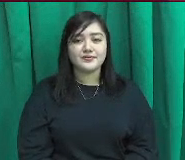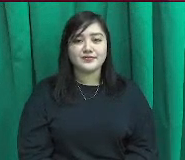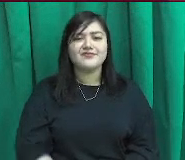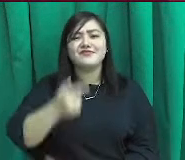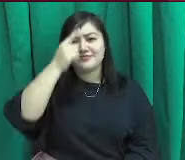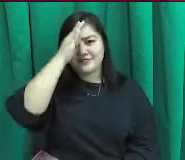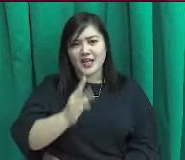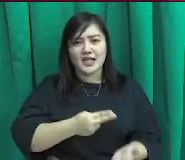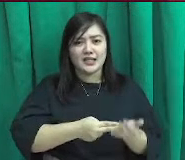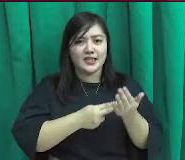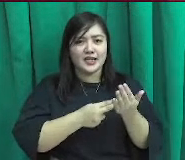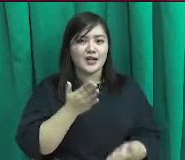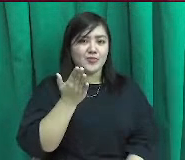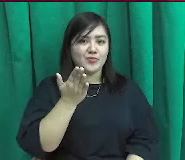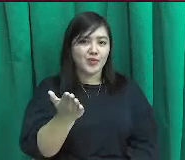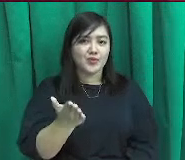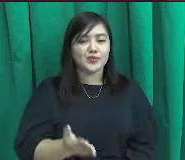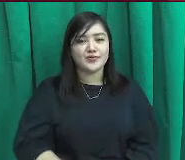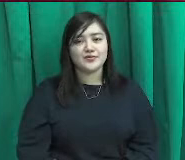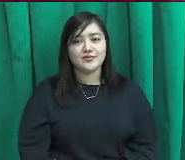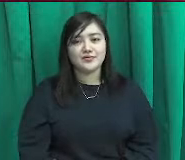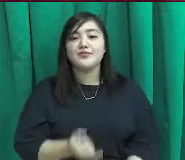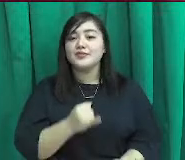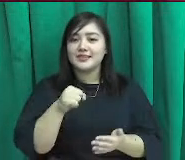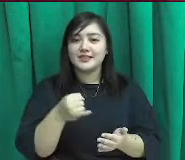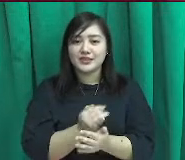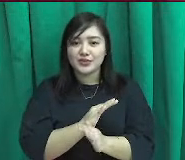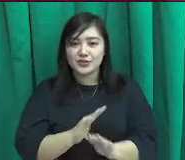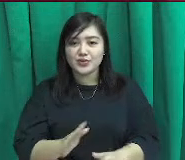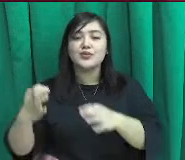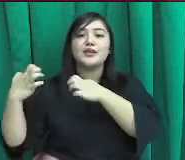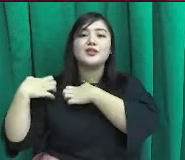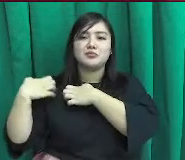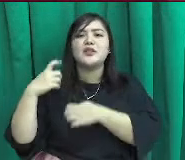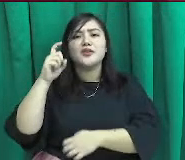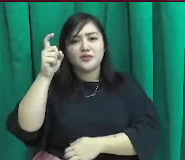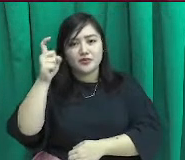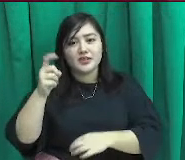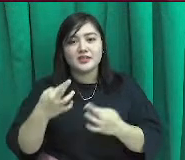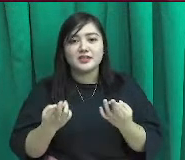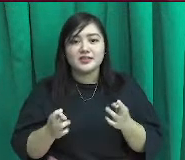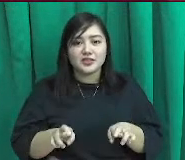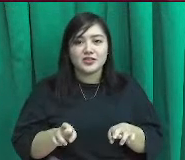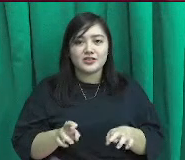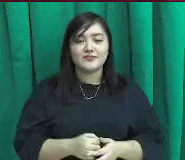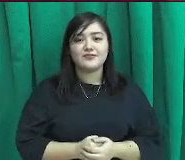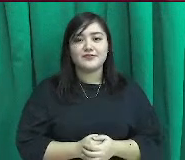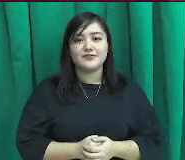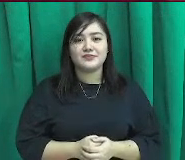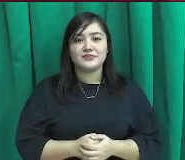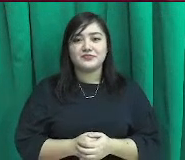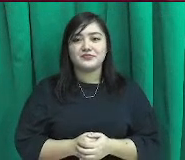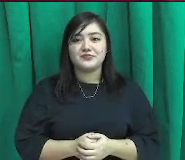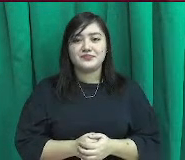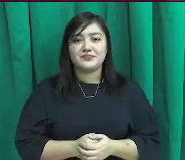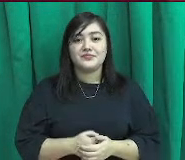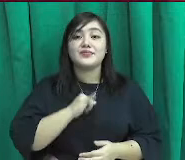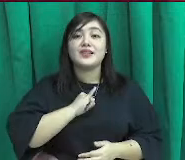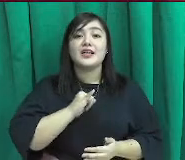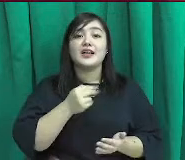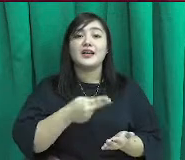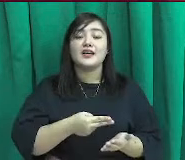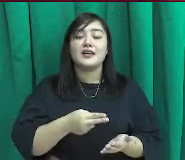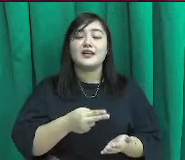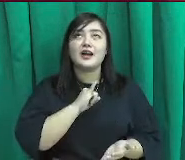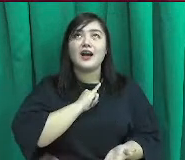Tutulungan ka. Amen. Huwag lang nating apurahin. Amen. Amen? I hope kayo po ay natulungan ng ating programa po sa oras sa araw po na ito,